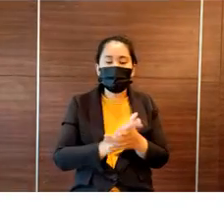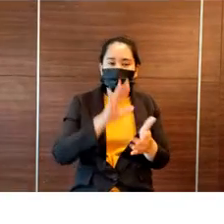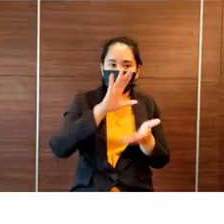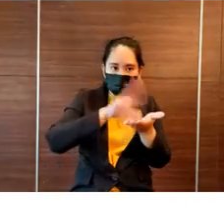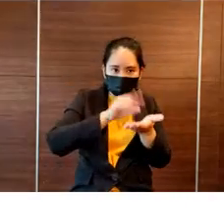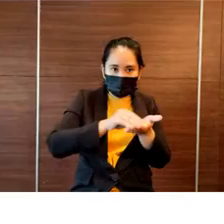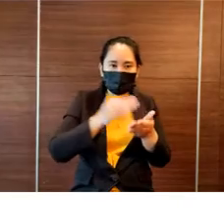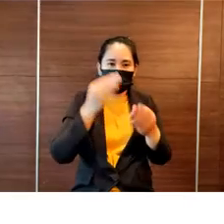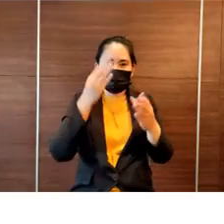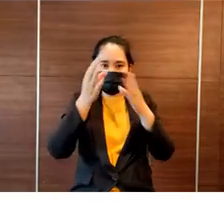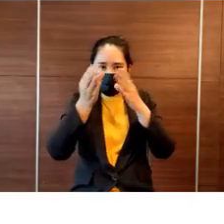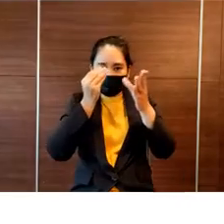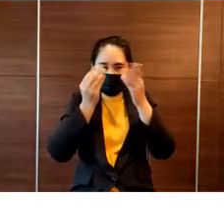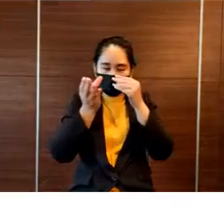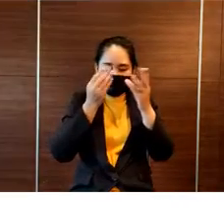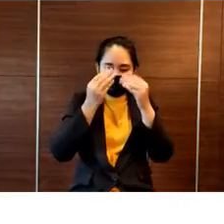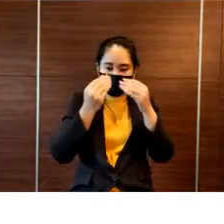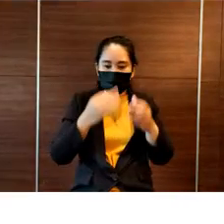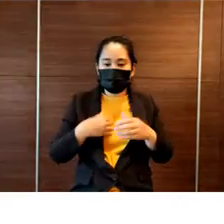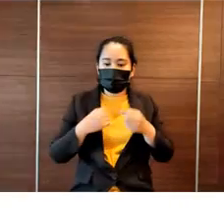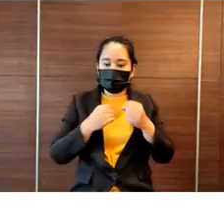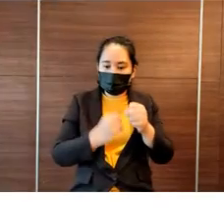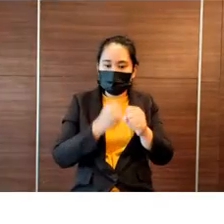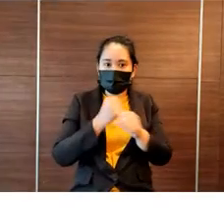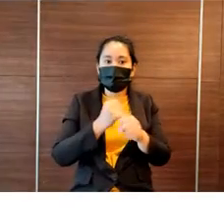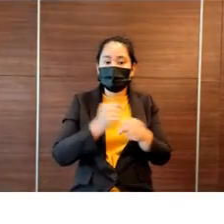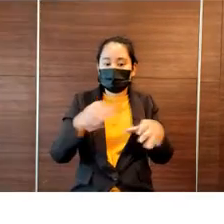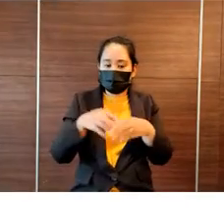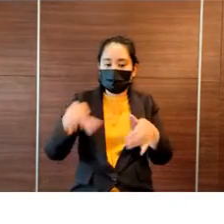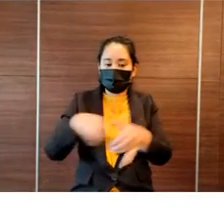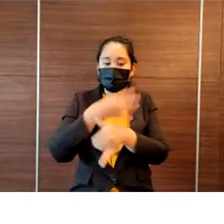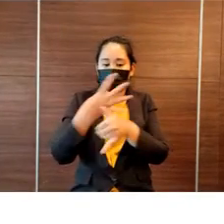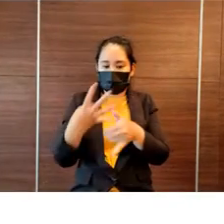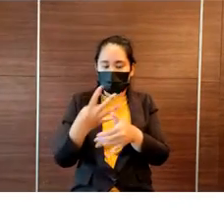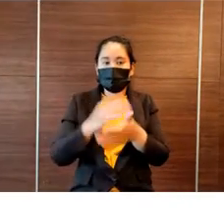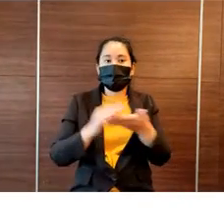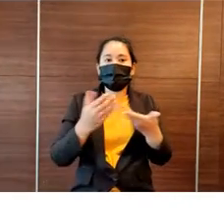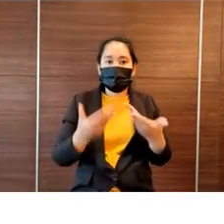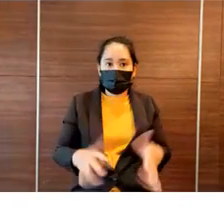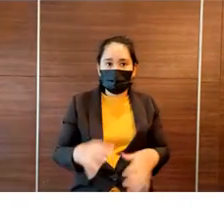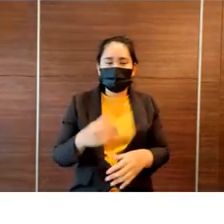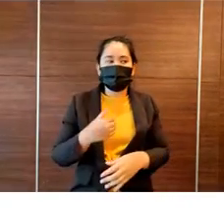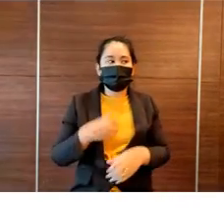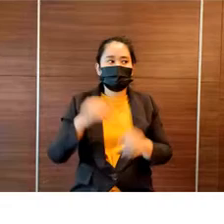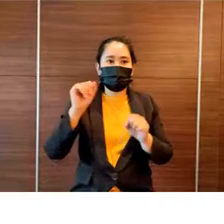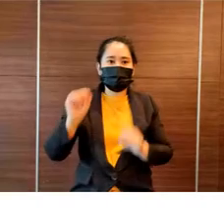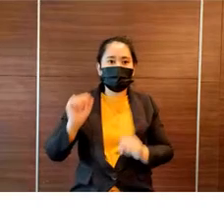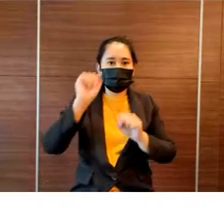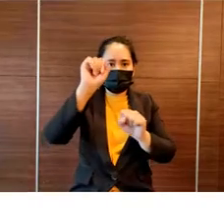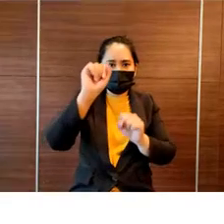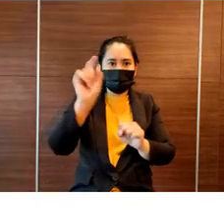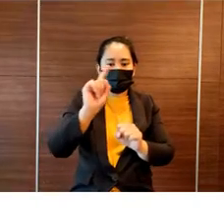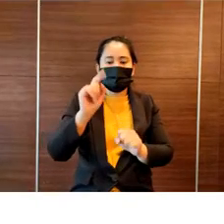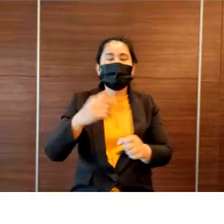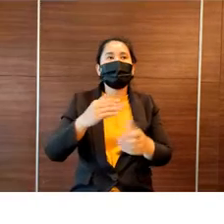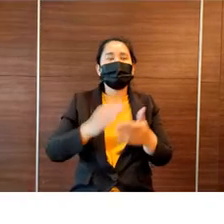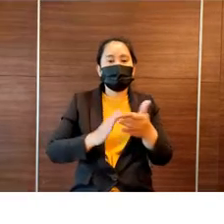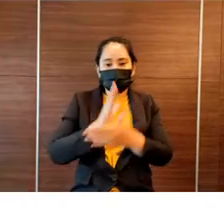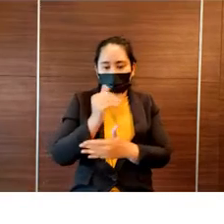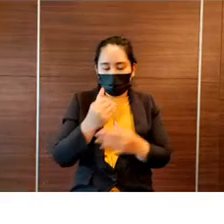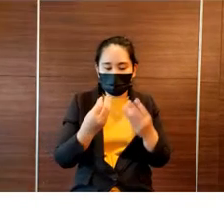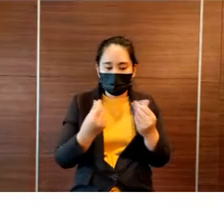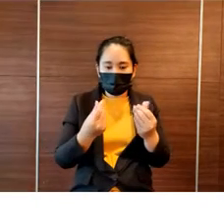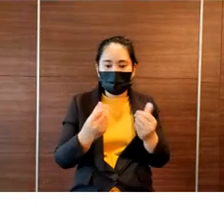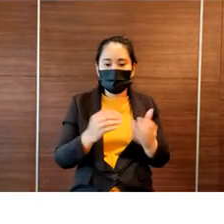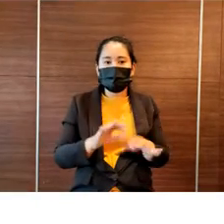ไรเงี้ยค่ะแล้วก็ระหว่างนั้นเนี่ยเราก็พยายามทำงานกับฟ้าสีรุ้งถ้าจะบอกว่าต้องประกาศใช่ไหมคะว่าเราผ่านมาแล้วกี่วันเนี่ยก็จะ